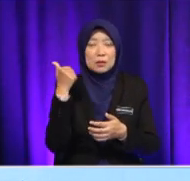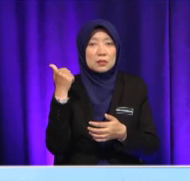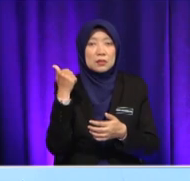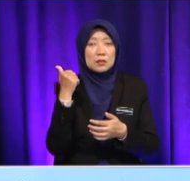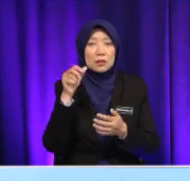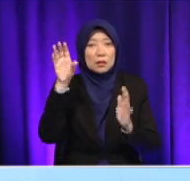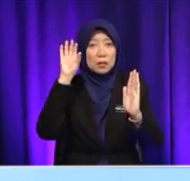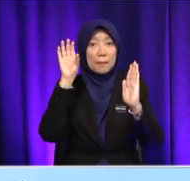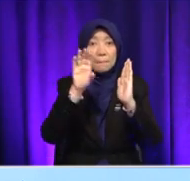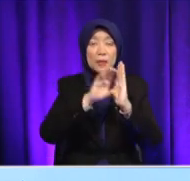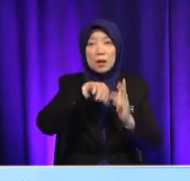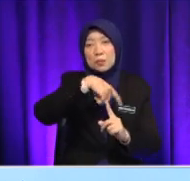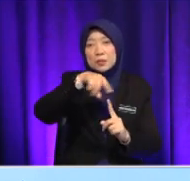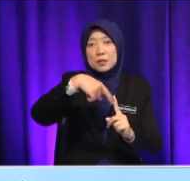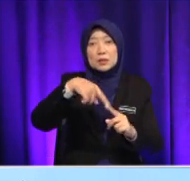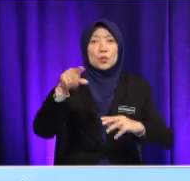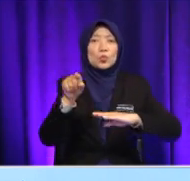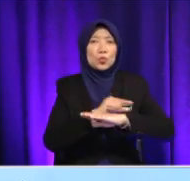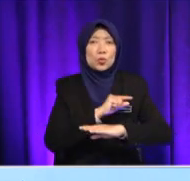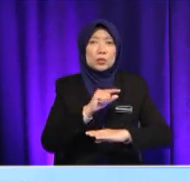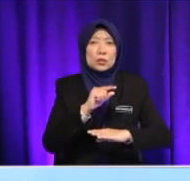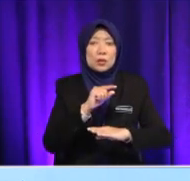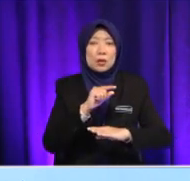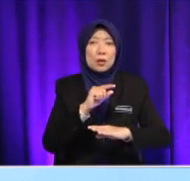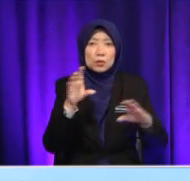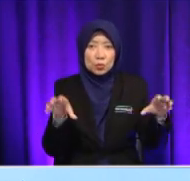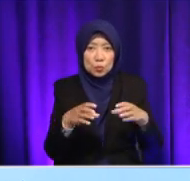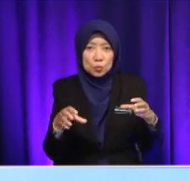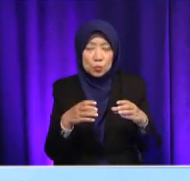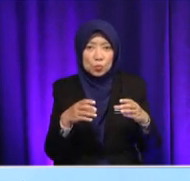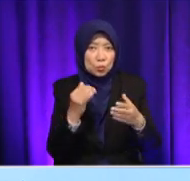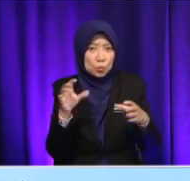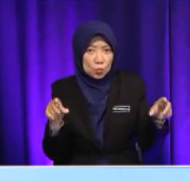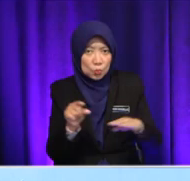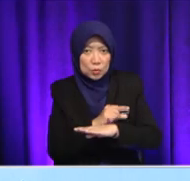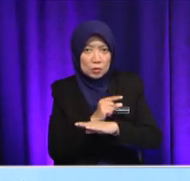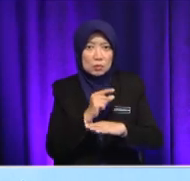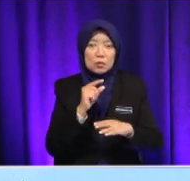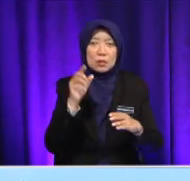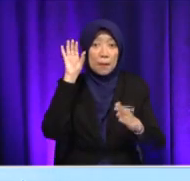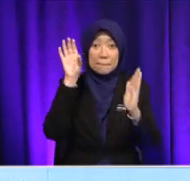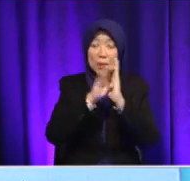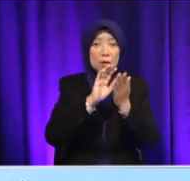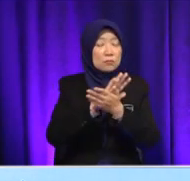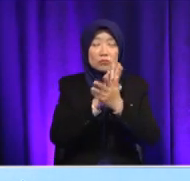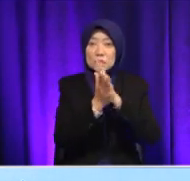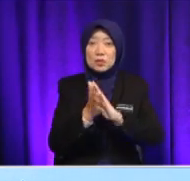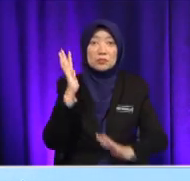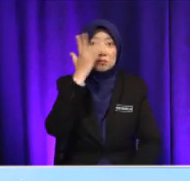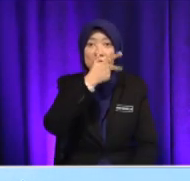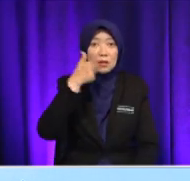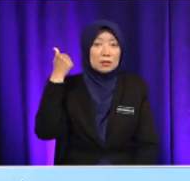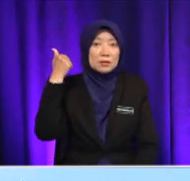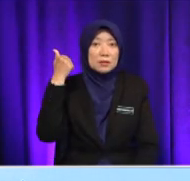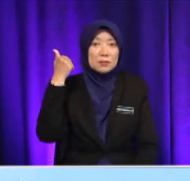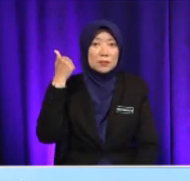kita gunakannya. Gambar tu jadi cantik apabila. Agak-agaknya apa, Sean? Untuk cantikkan gambar? Ya. Ia guna apa ni,